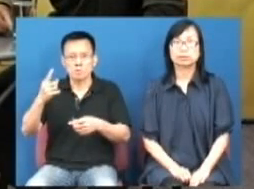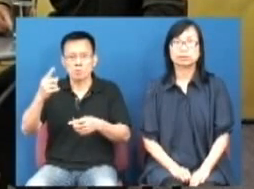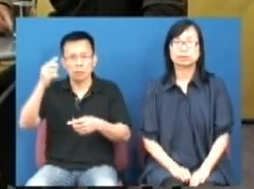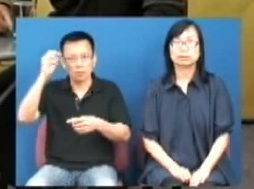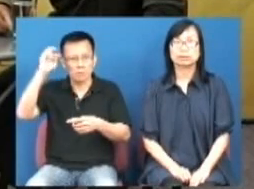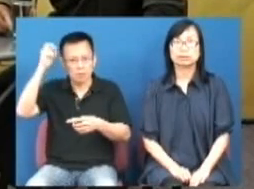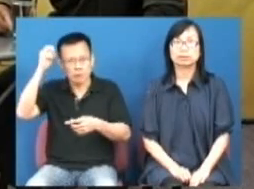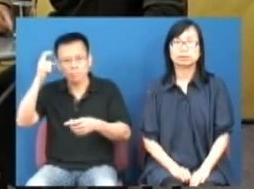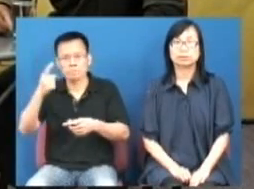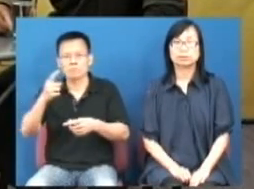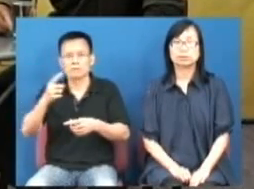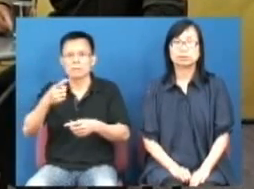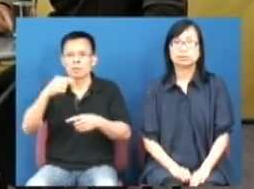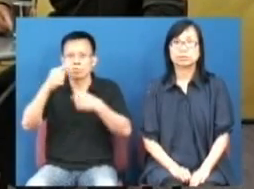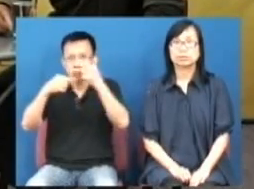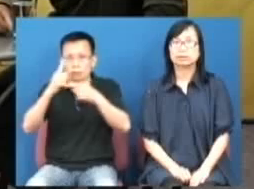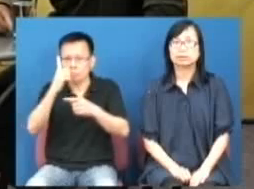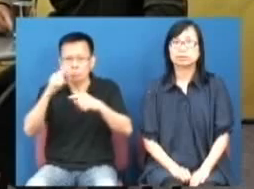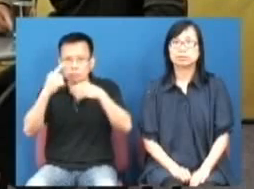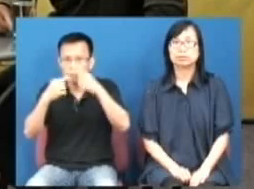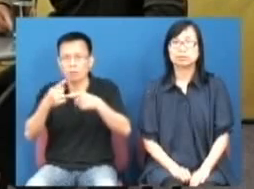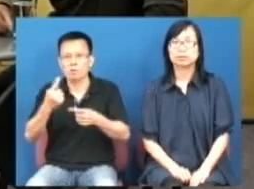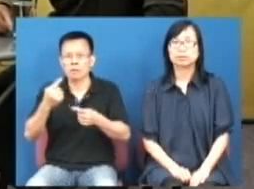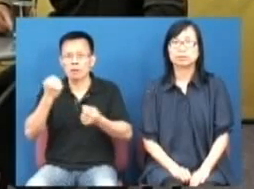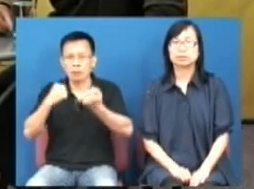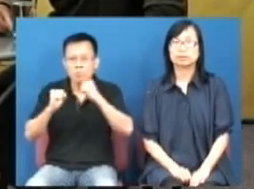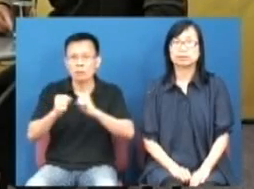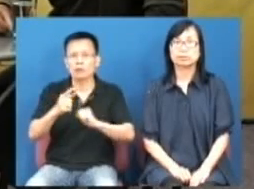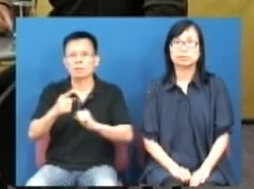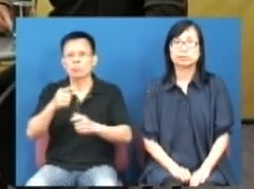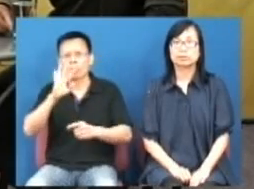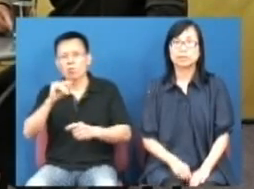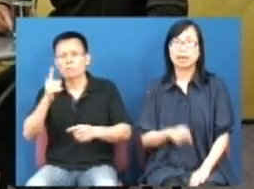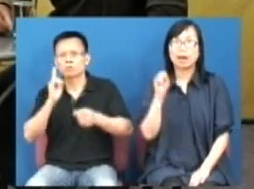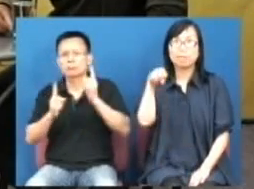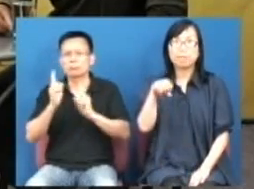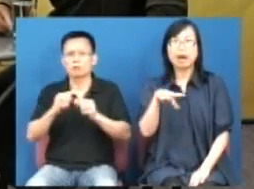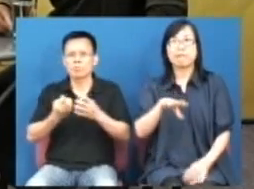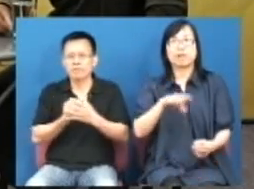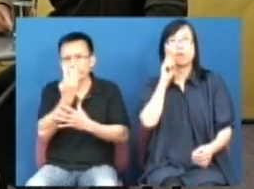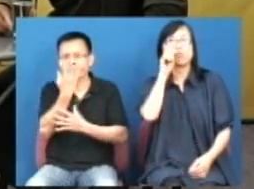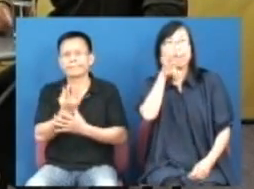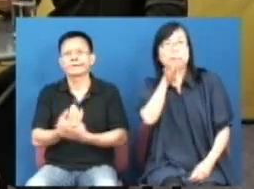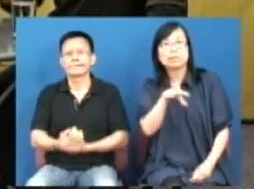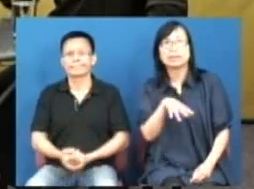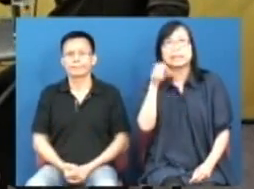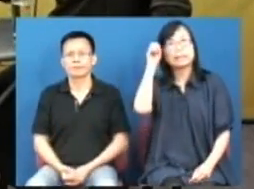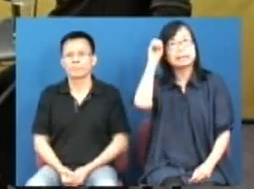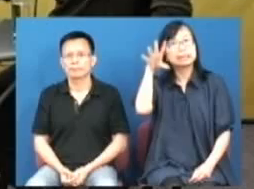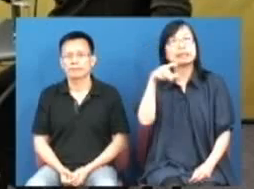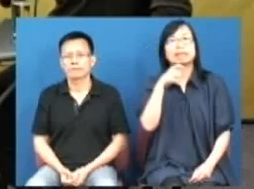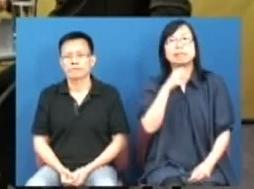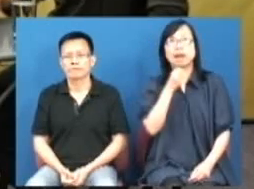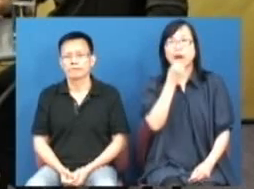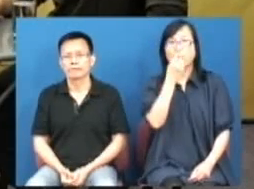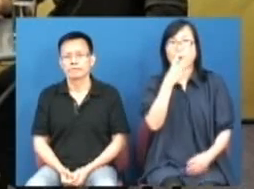哋嘅一言一行咧，我哋都係有，我哋可以發表意見噶嘛。 係啦，嗱，講起發表意見咧，其實咧講落去咧就有一個